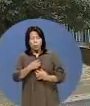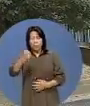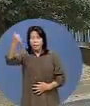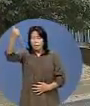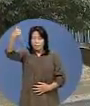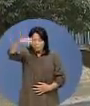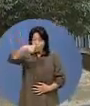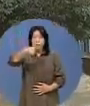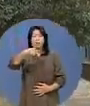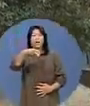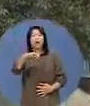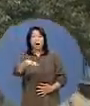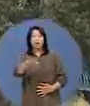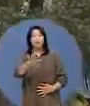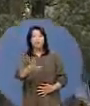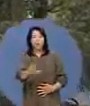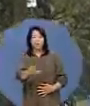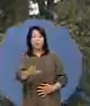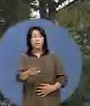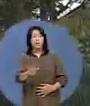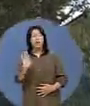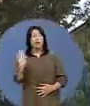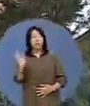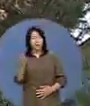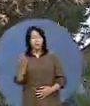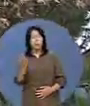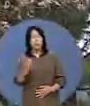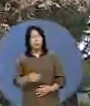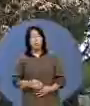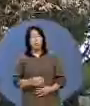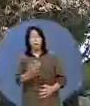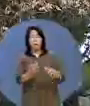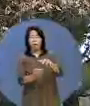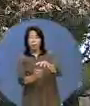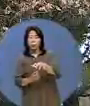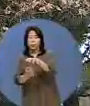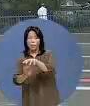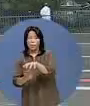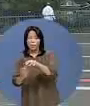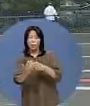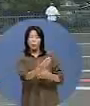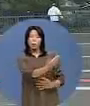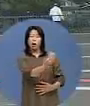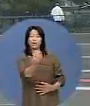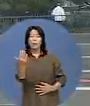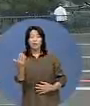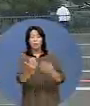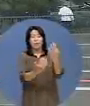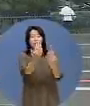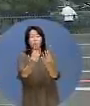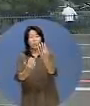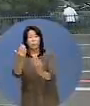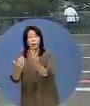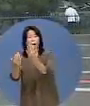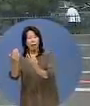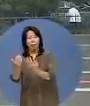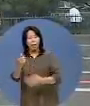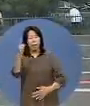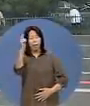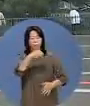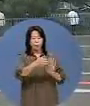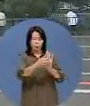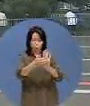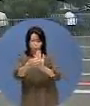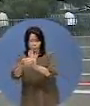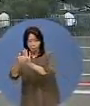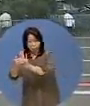ある場所だけれども、また逆に村の周りにあって、そういう悪いものが入ってこのように